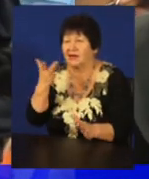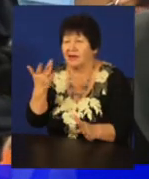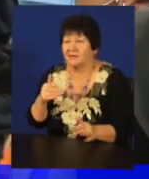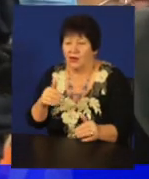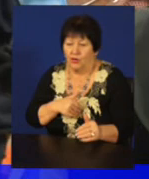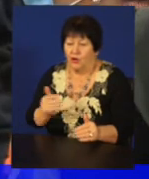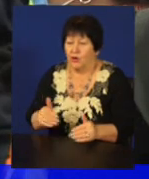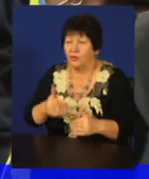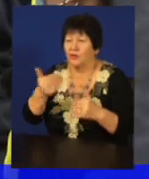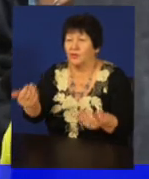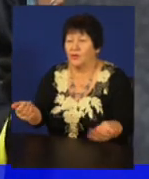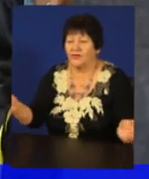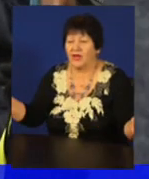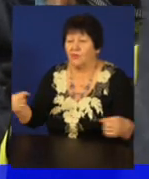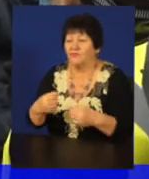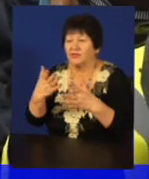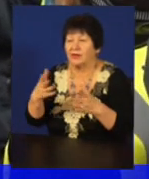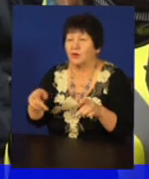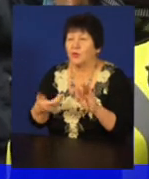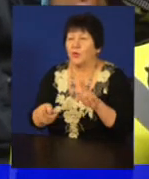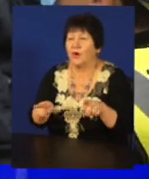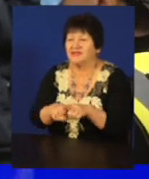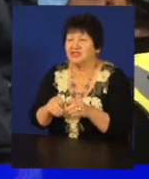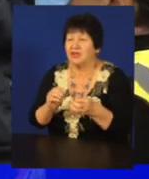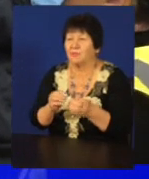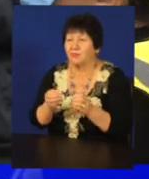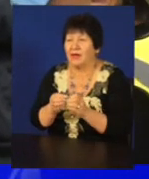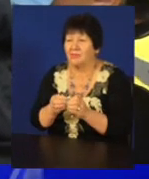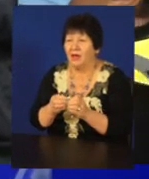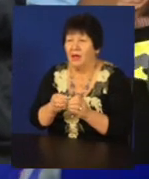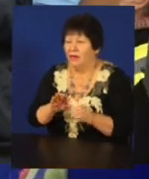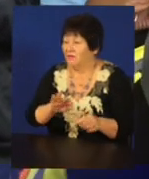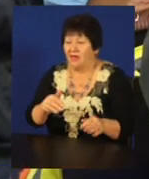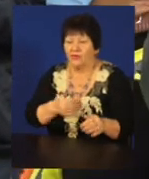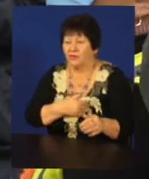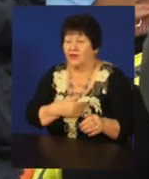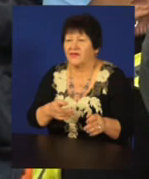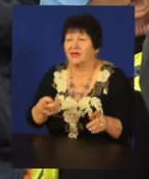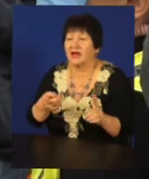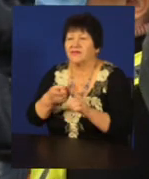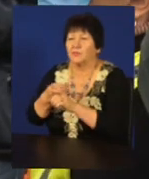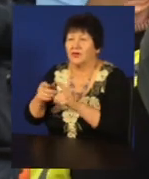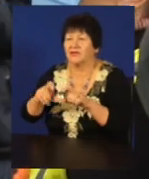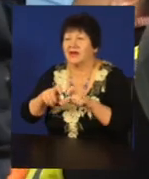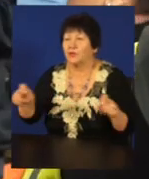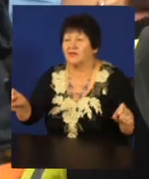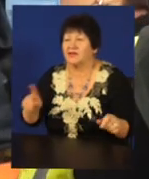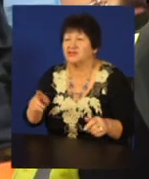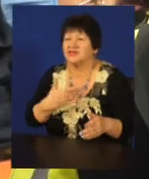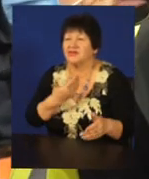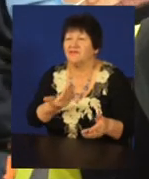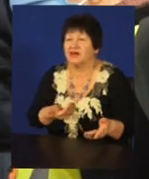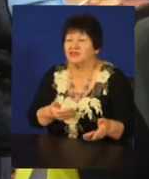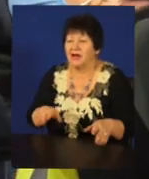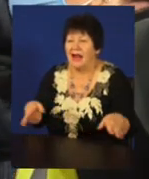ne confruntăm cu aceeași problemă la Cantemir, unde 80% din populație nu doresc să se conecteze. Ce se face la nivel